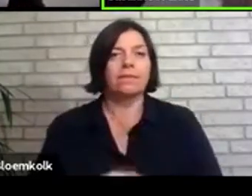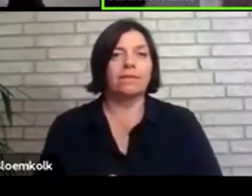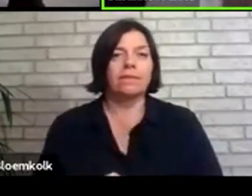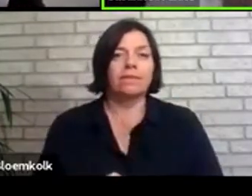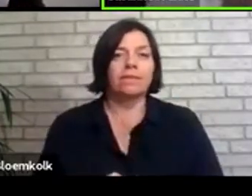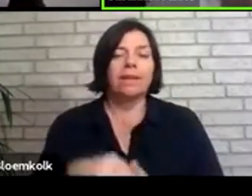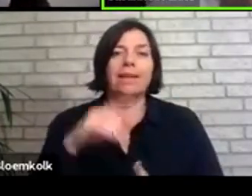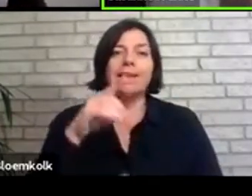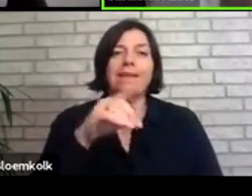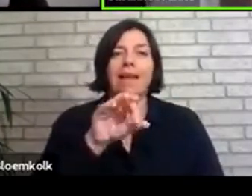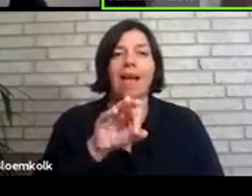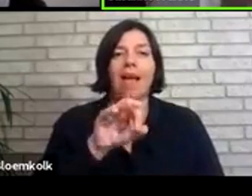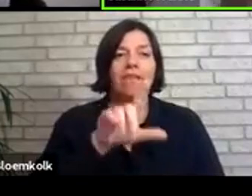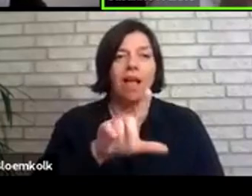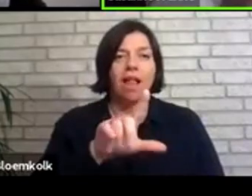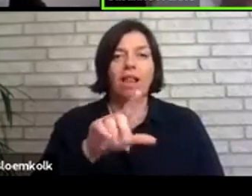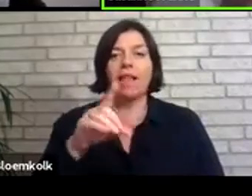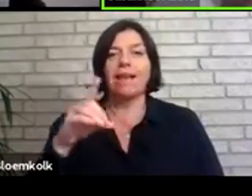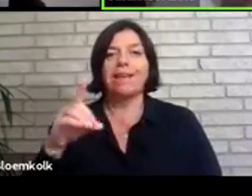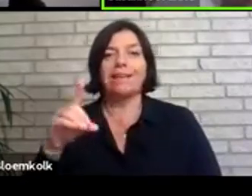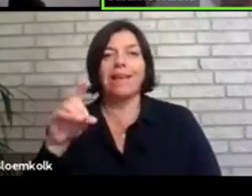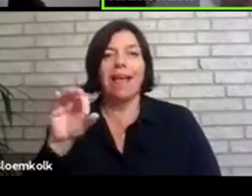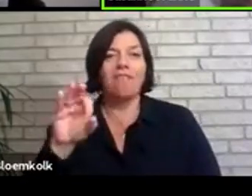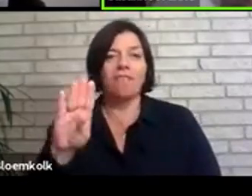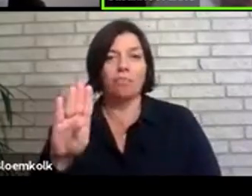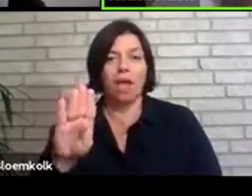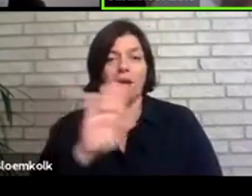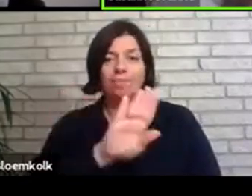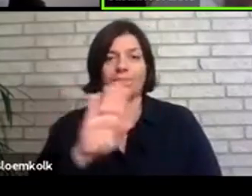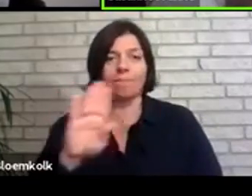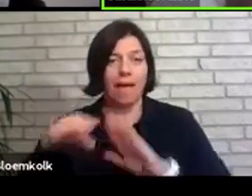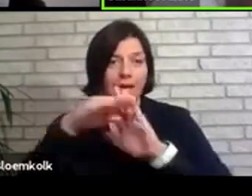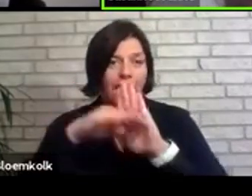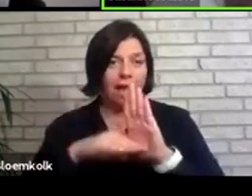DFL und DFB-Seite leider notwendig ist.